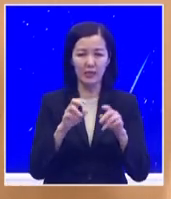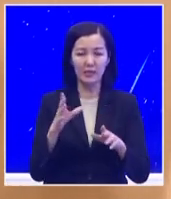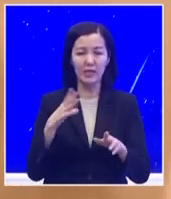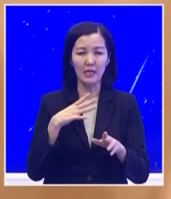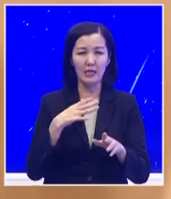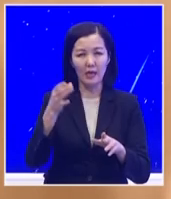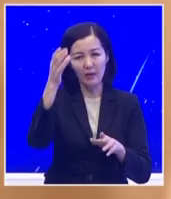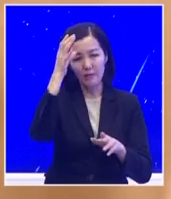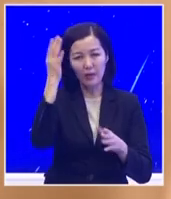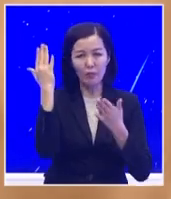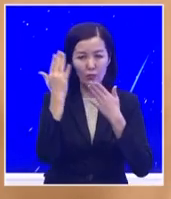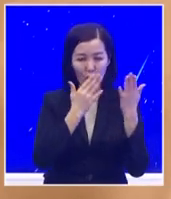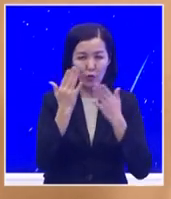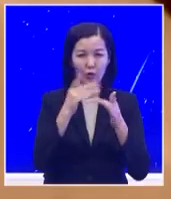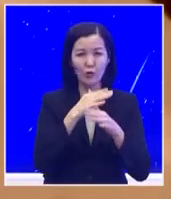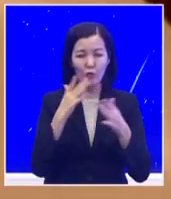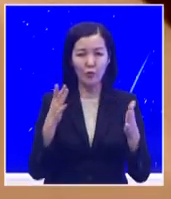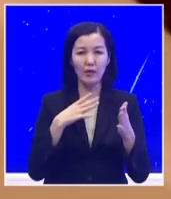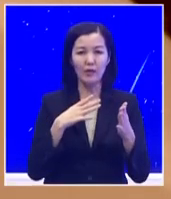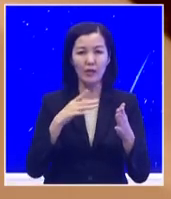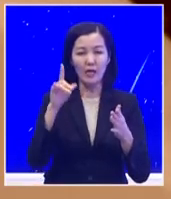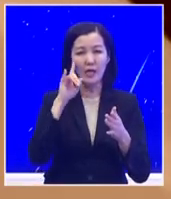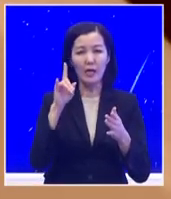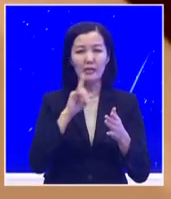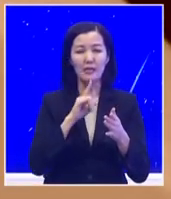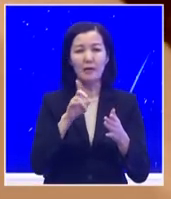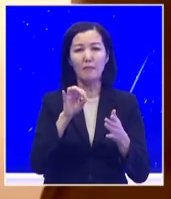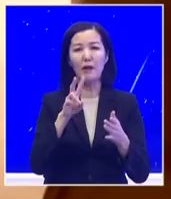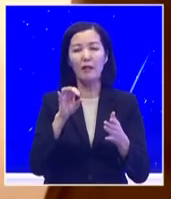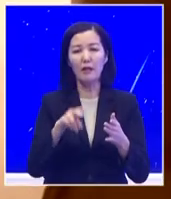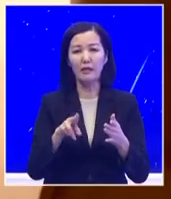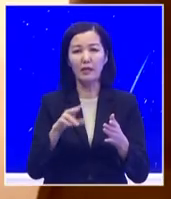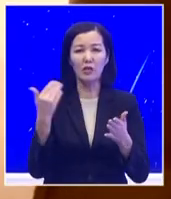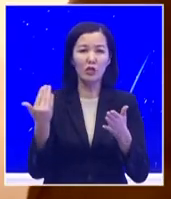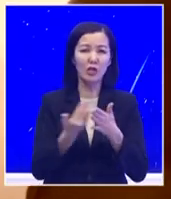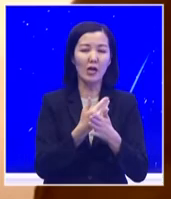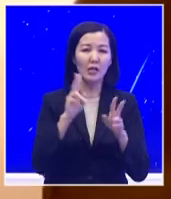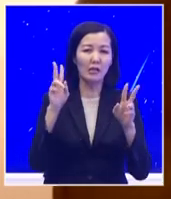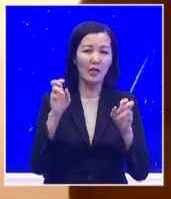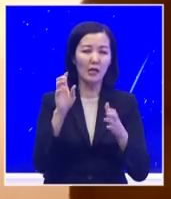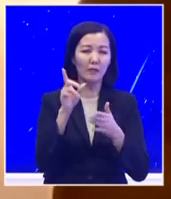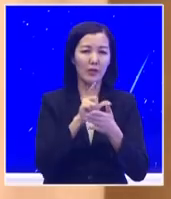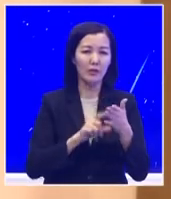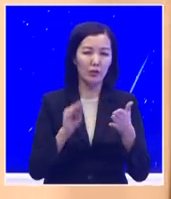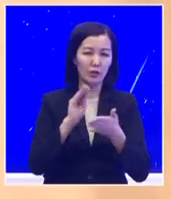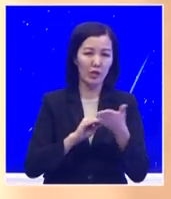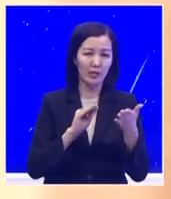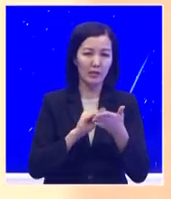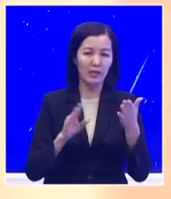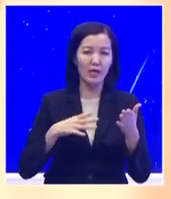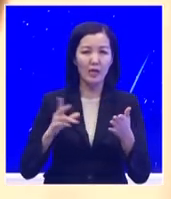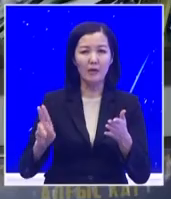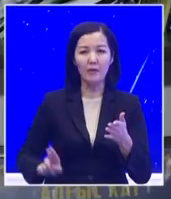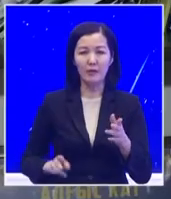шалқар білімге арнады. Қазақ әдебиетіне баллада, пародия, эпиграммасында жаңа жанрларда келді. Жас болса да білікті басшы бола